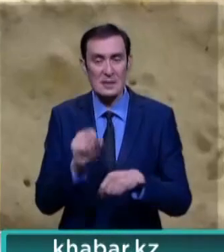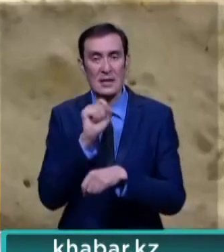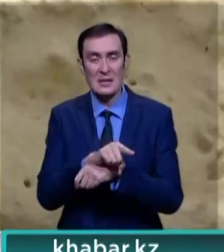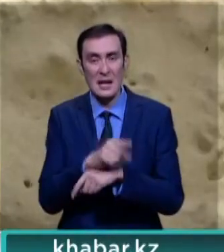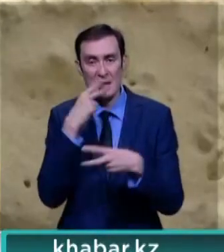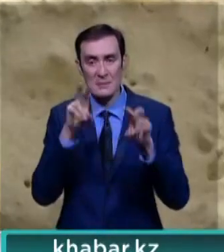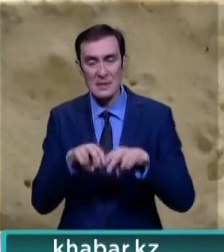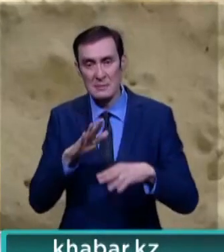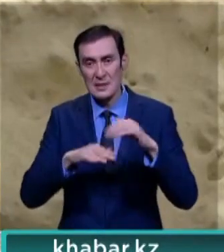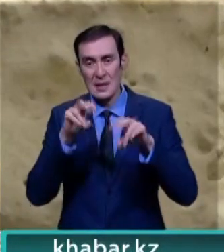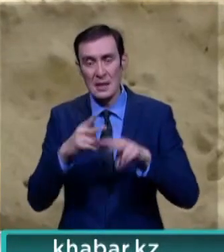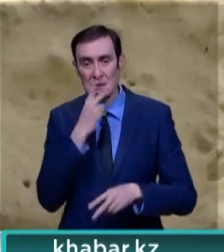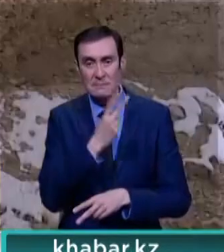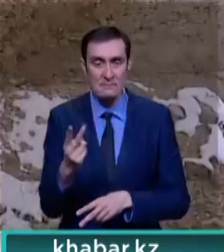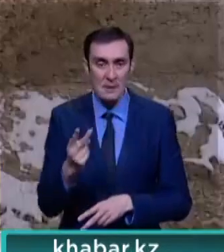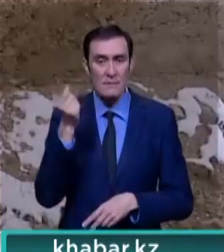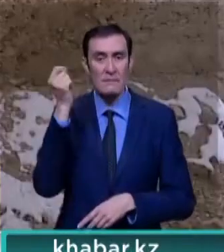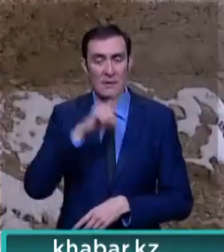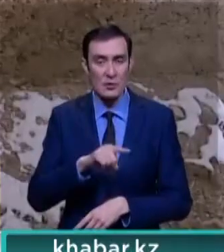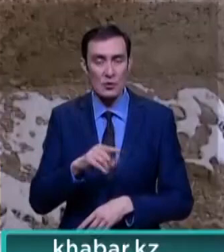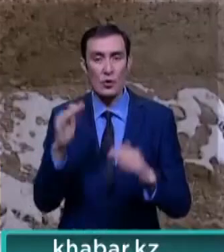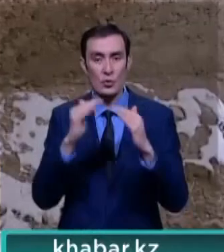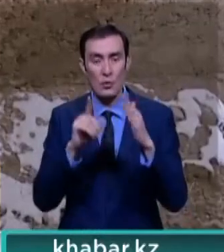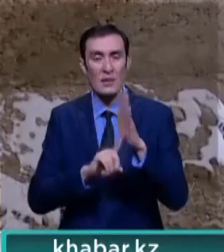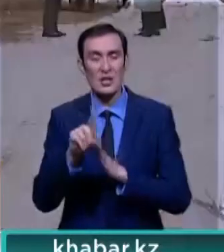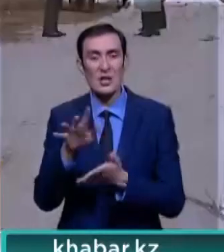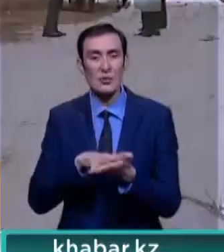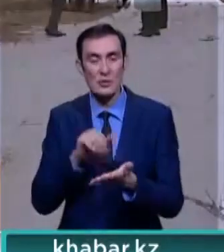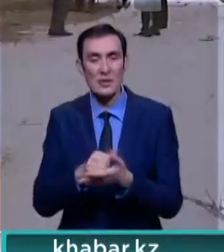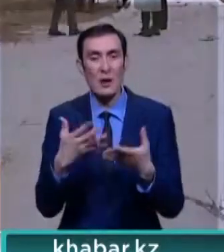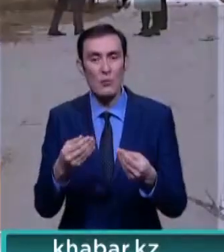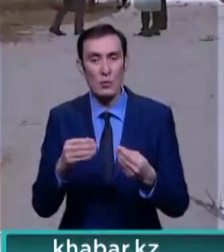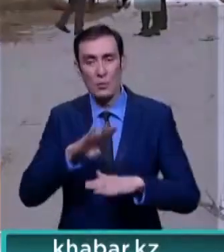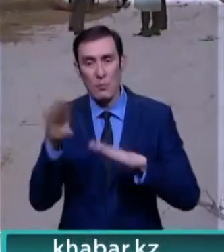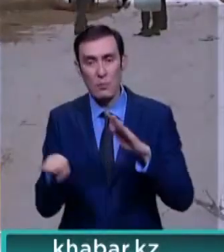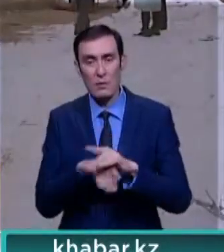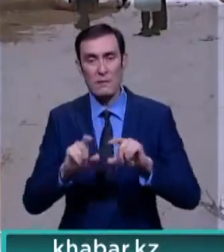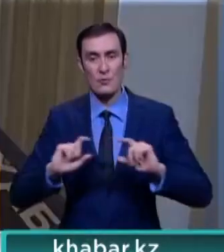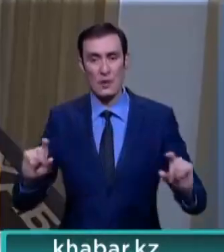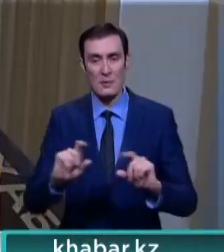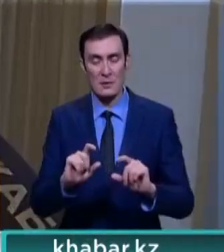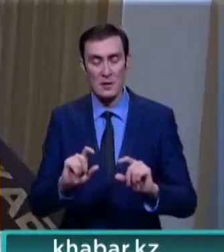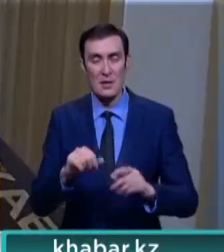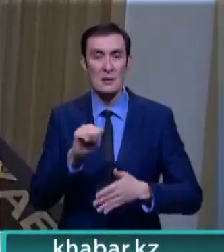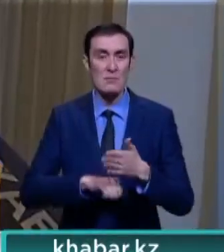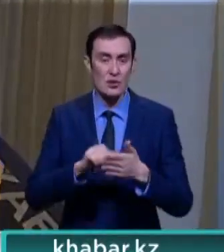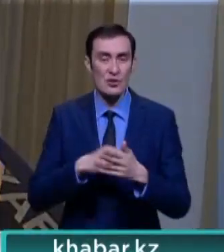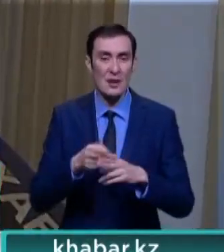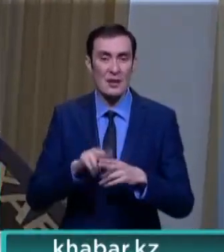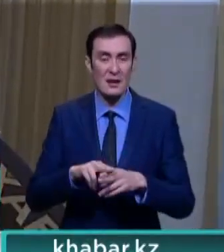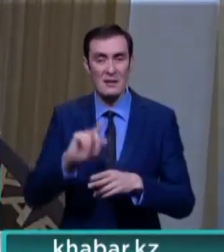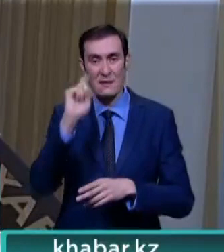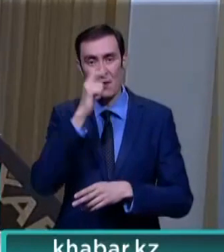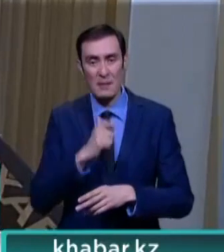экспертизу. Специалисты обследовали и сделали вывод – дом стал разрушаться из-за мокрого фундамента. Основная причина